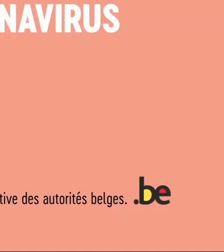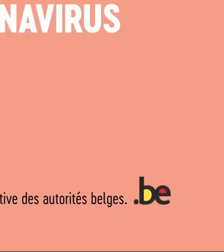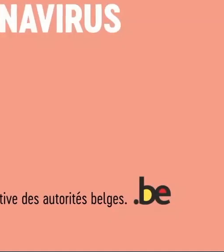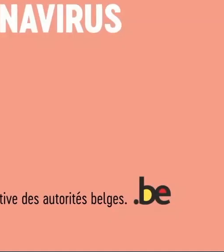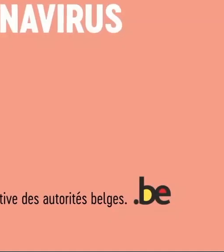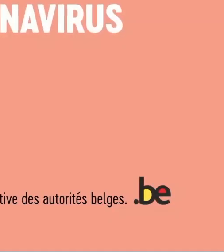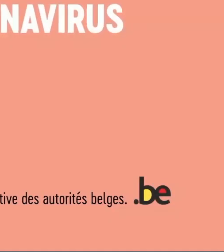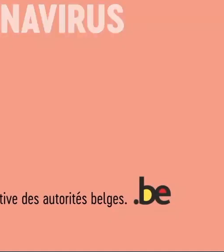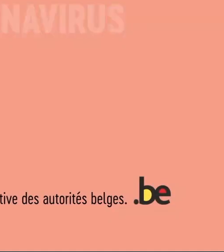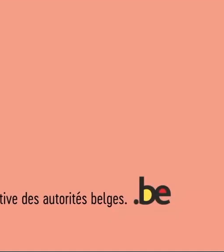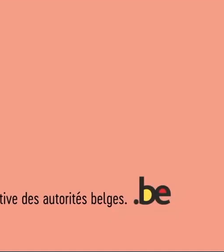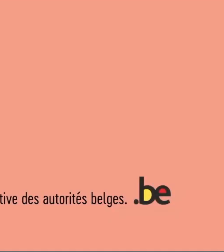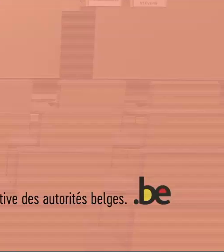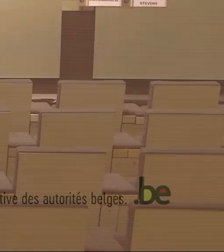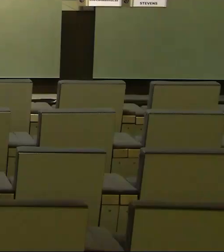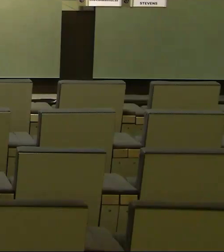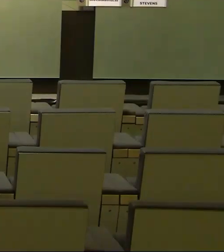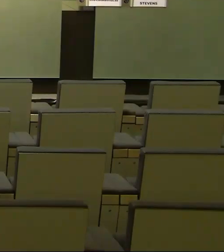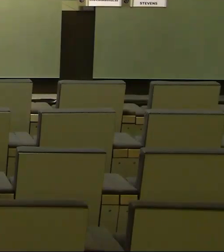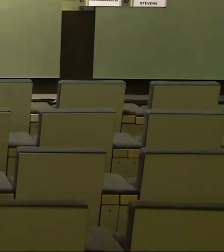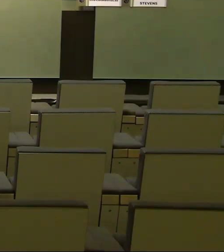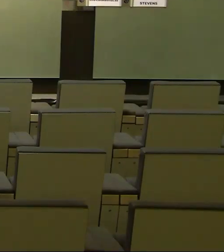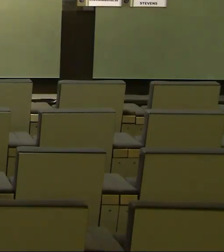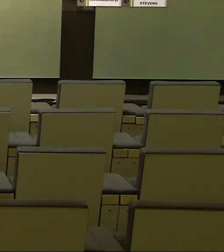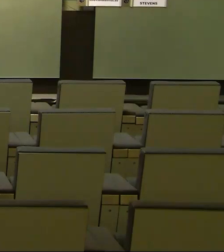Nous pouvons vaincre le coronavirus, tous ensemble.